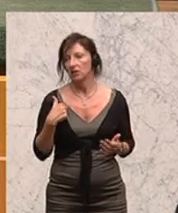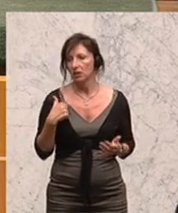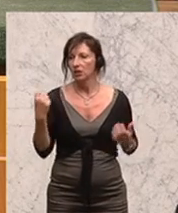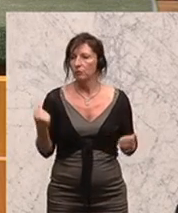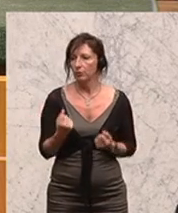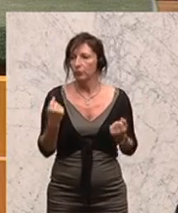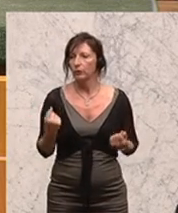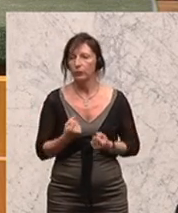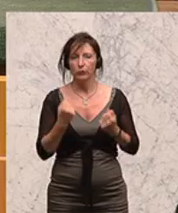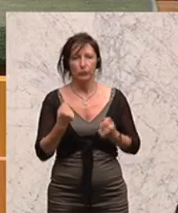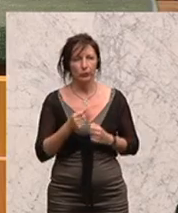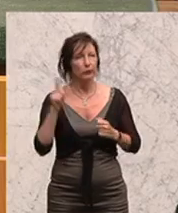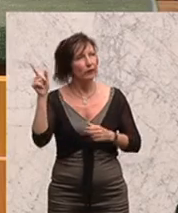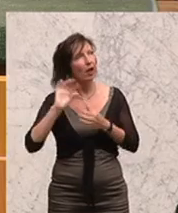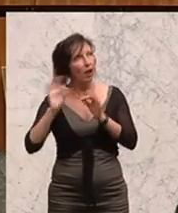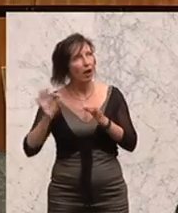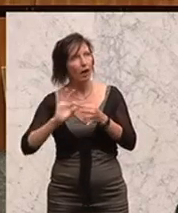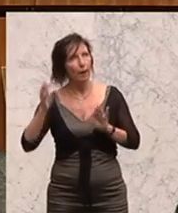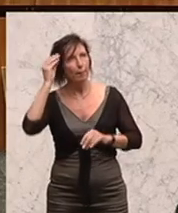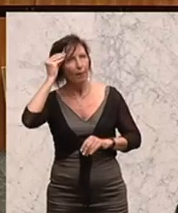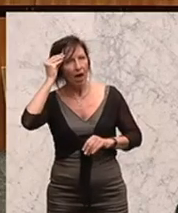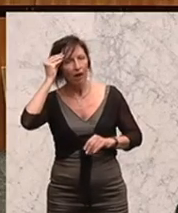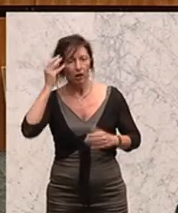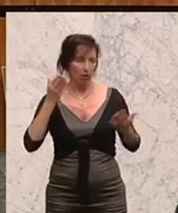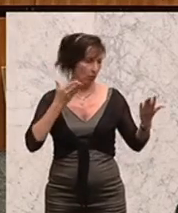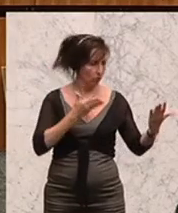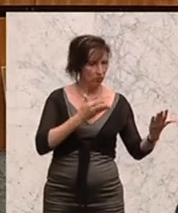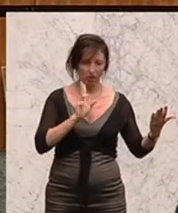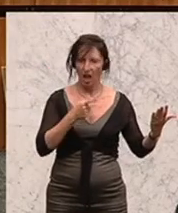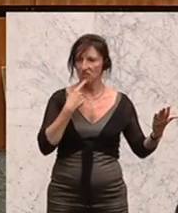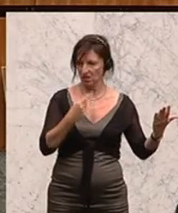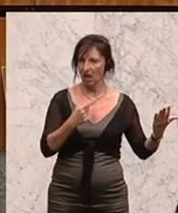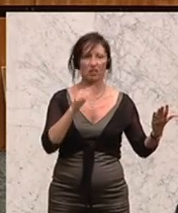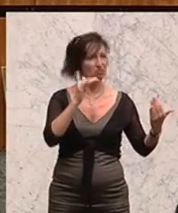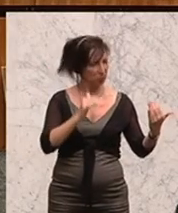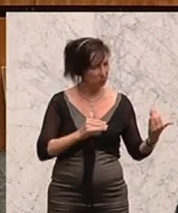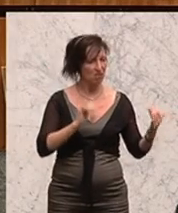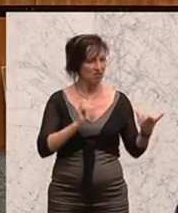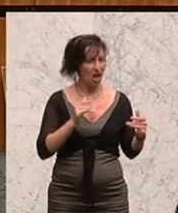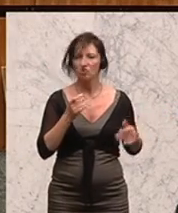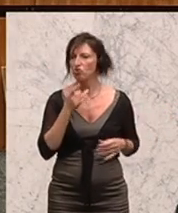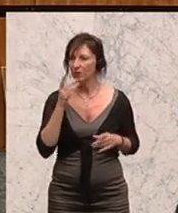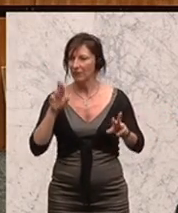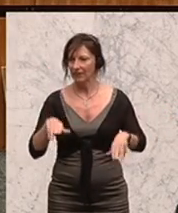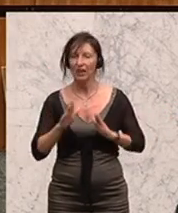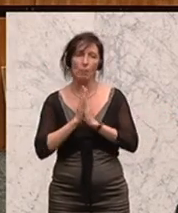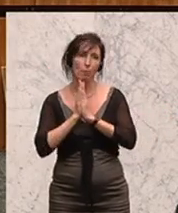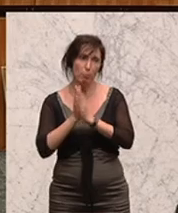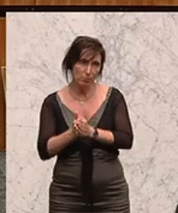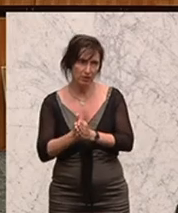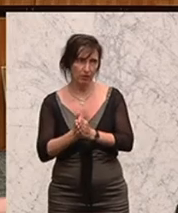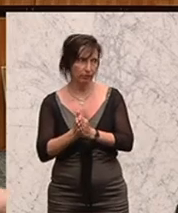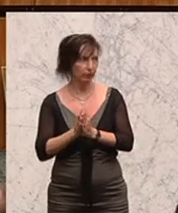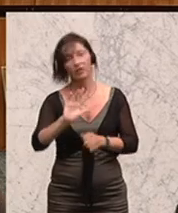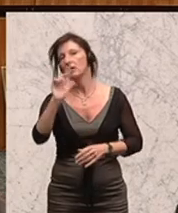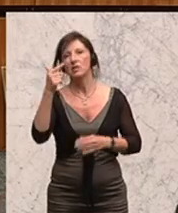Präsident beruft sich auf den Entschließungsantrag der Grünen, den der Abgeordnete Bruno Rossmann zuerst mündlich verlesen hat und der offenbar noch nicht schriftlich